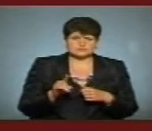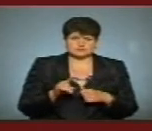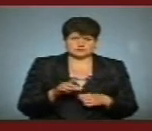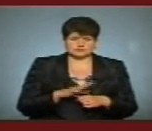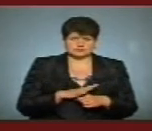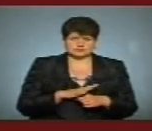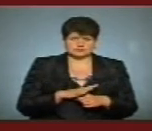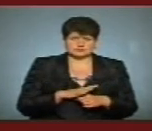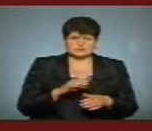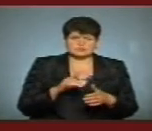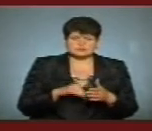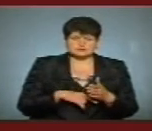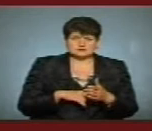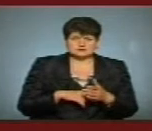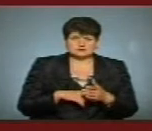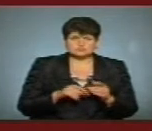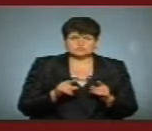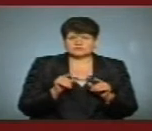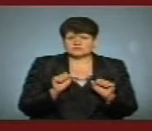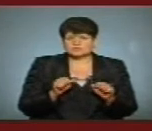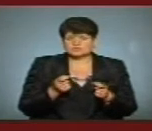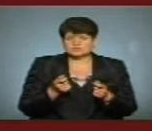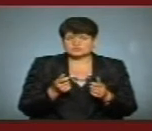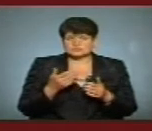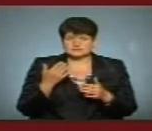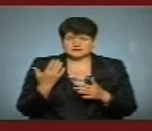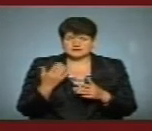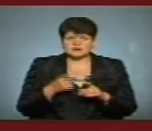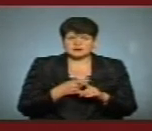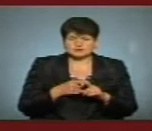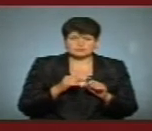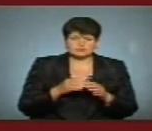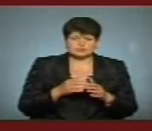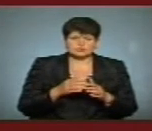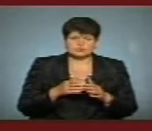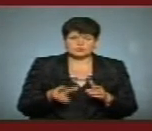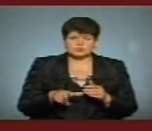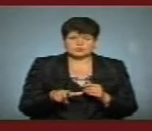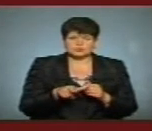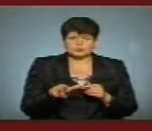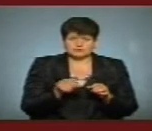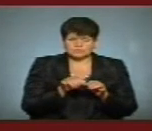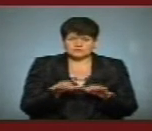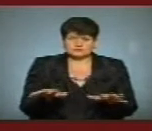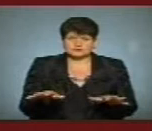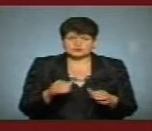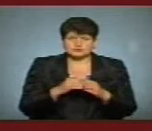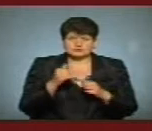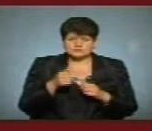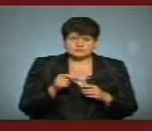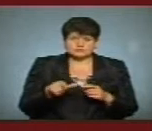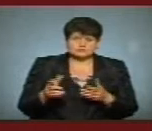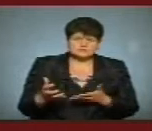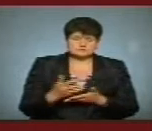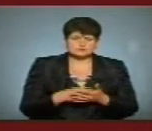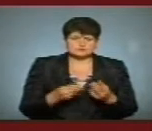теж. Надіємося, що воно трохи відділяне. Картопля то ще відділяне. Дорога в селі то розмитана. Кожного року люди збираються